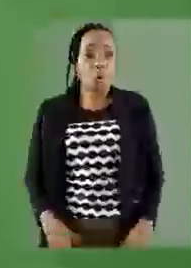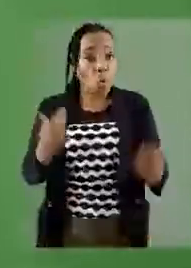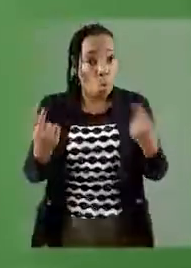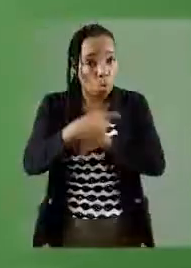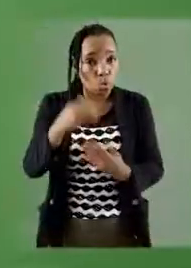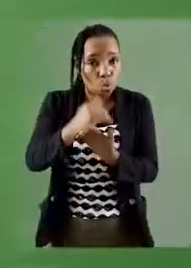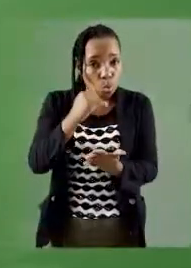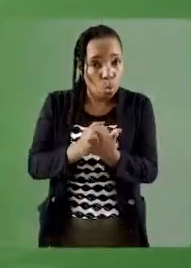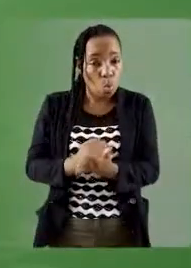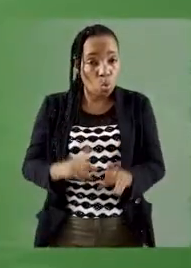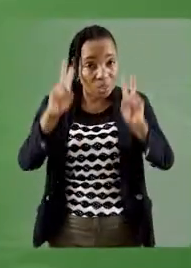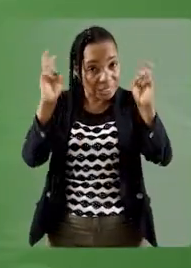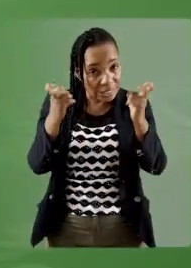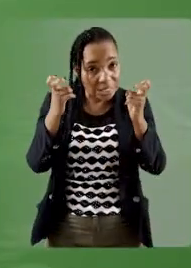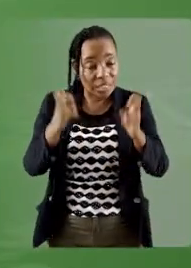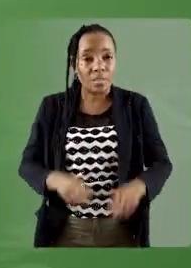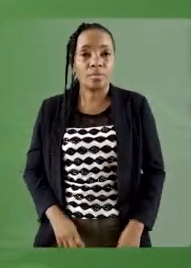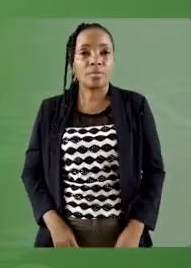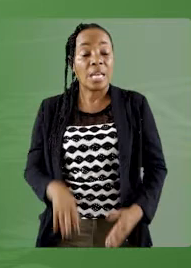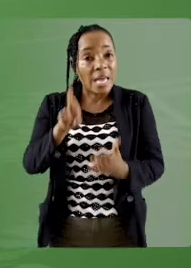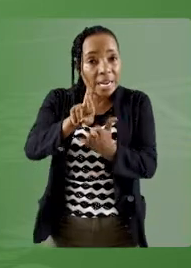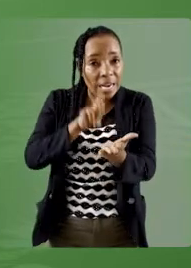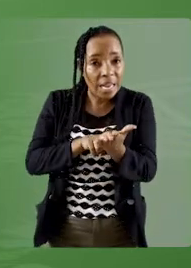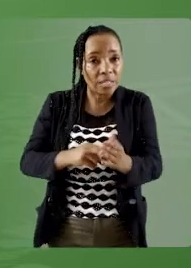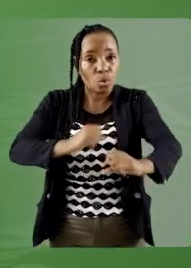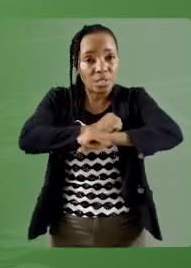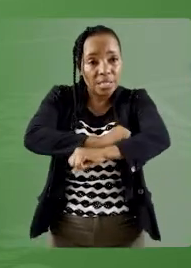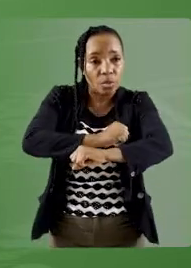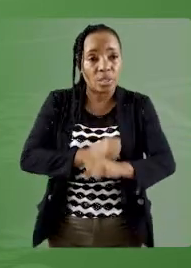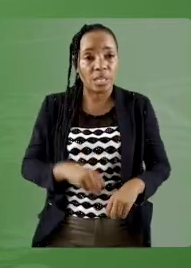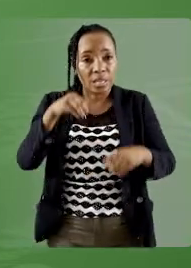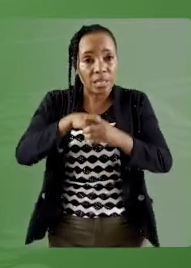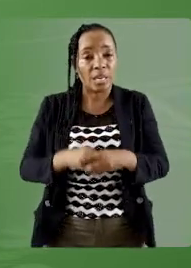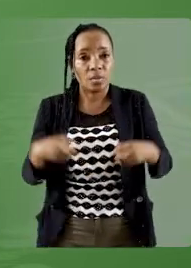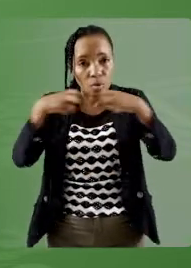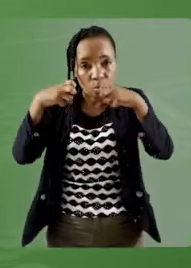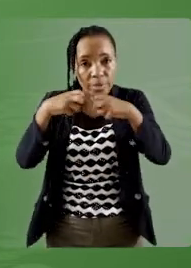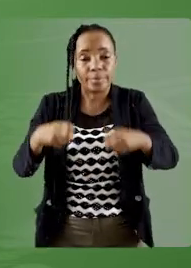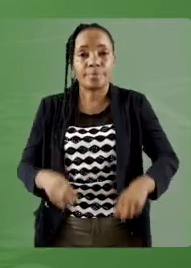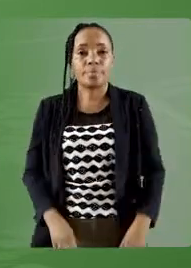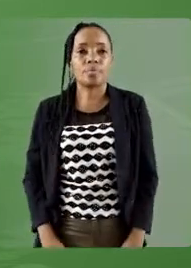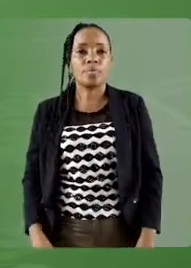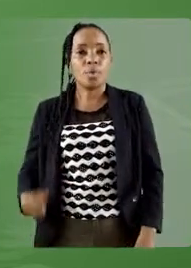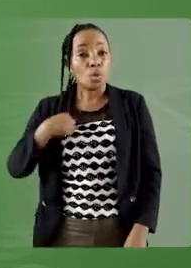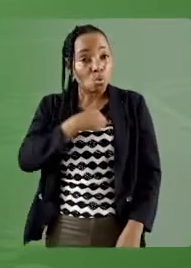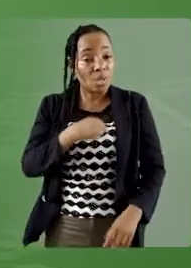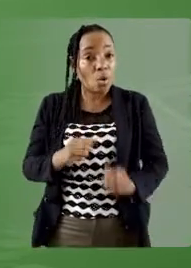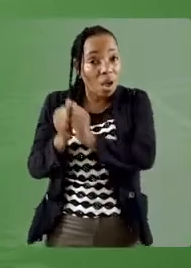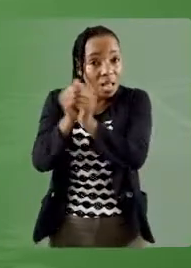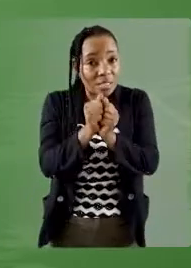cours du jour aura donc pour titre les règles de sécurité en électricité. Nous allons donc